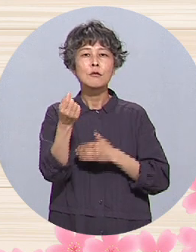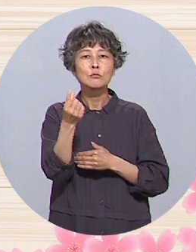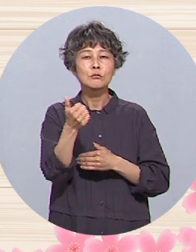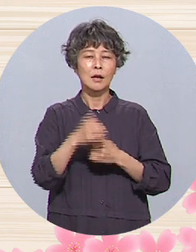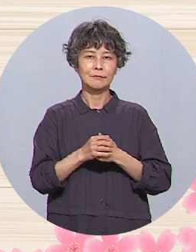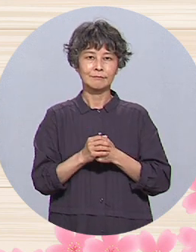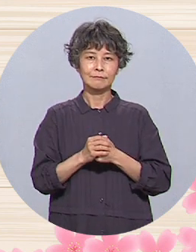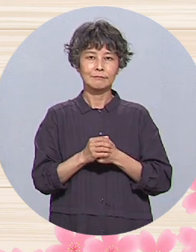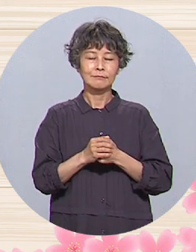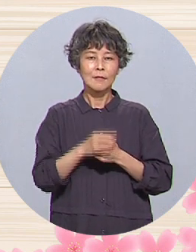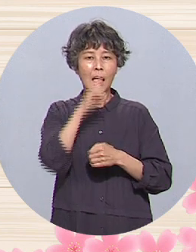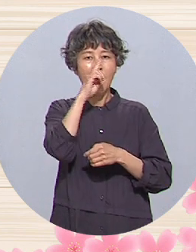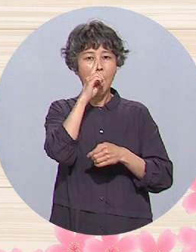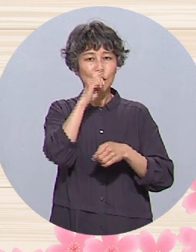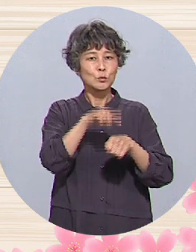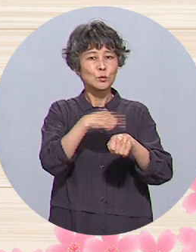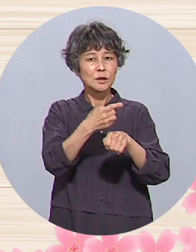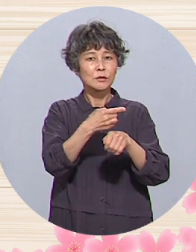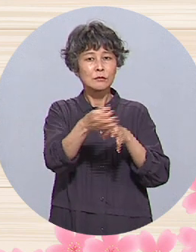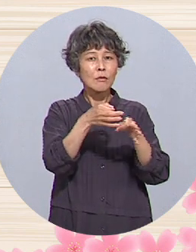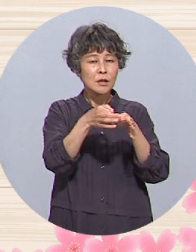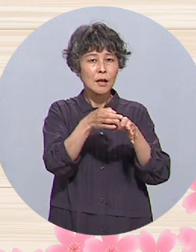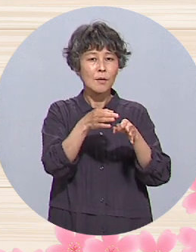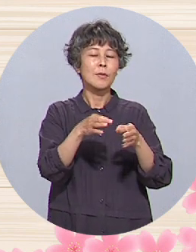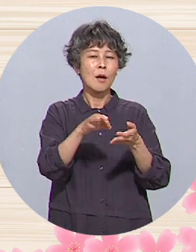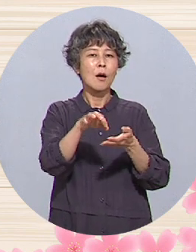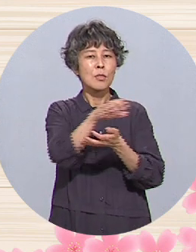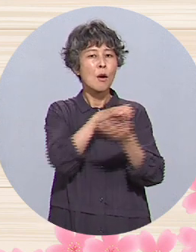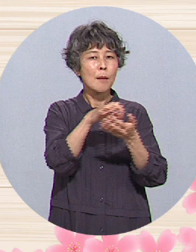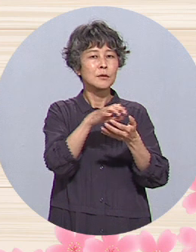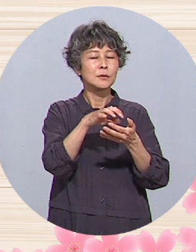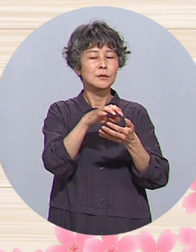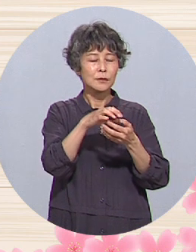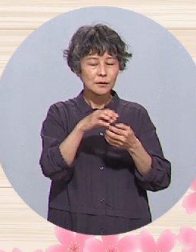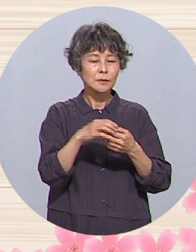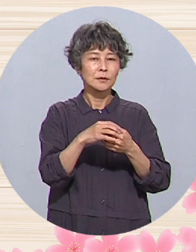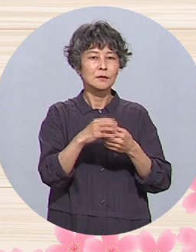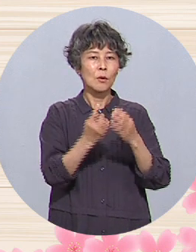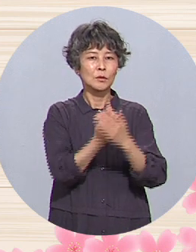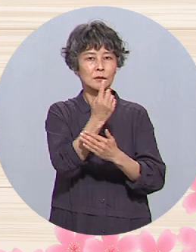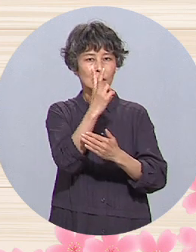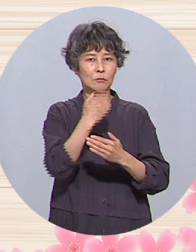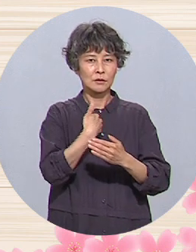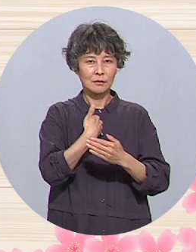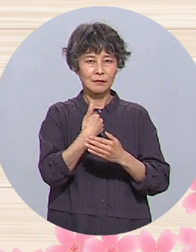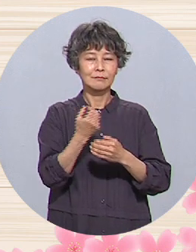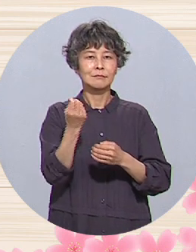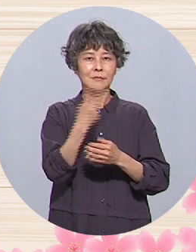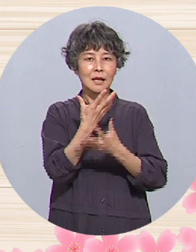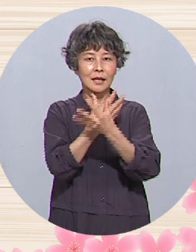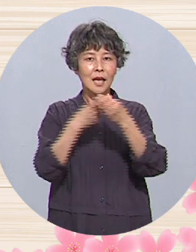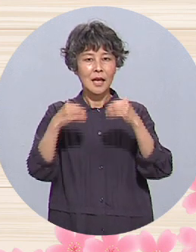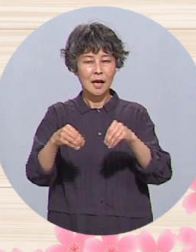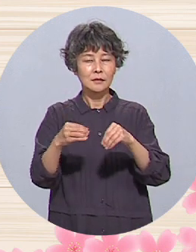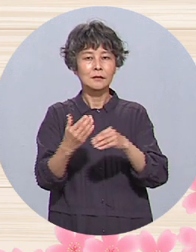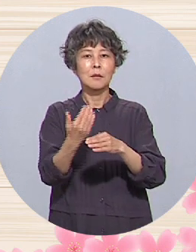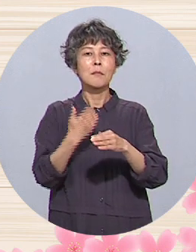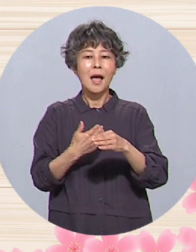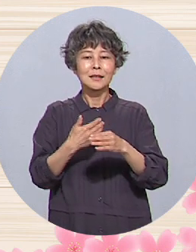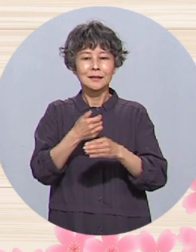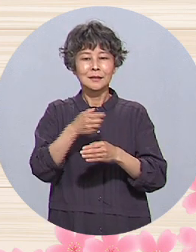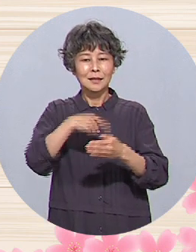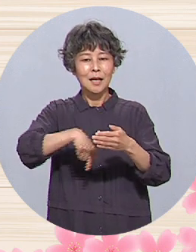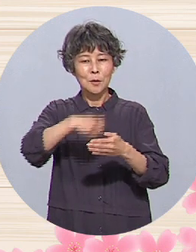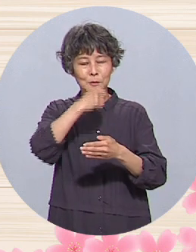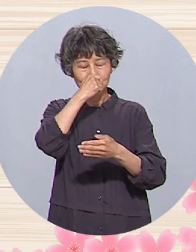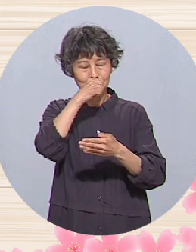こともあり、悪質業者による消費者トラブルに巻き込まれる恐れがあります。契約の際には内容を十分に